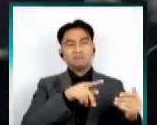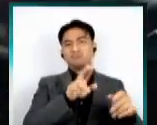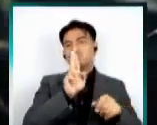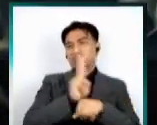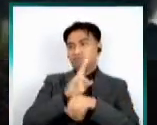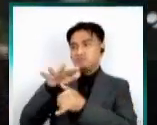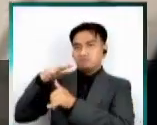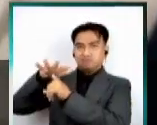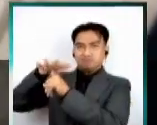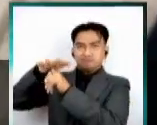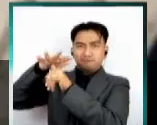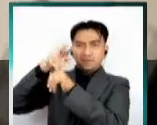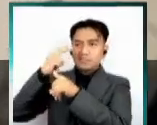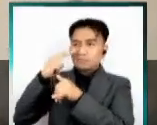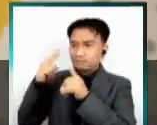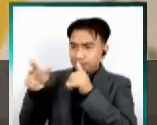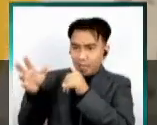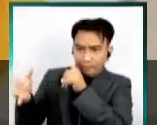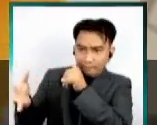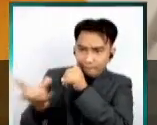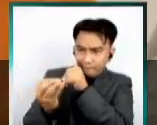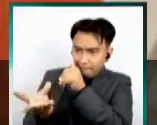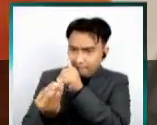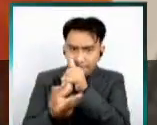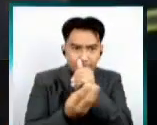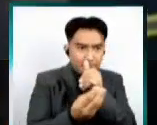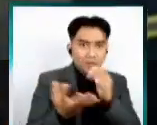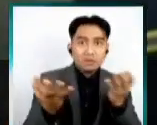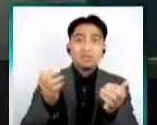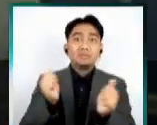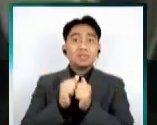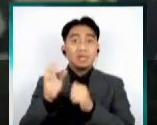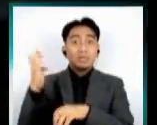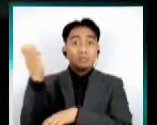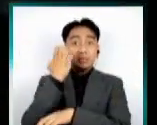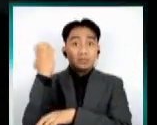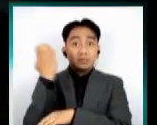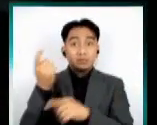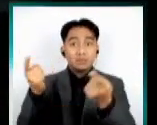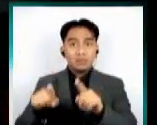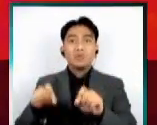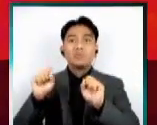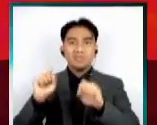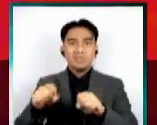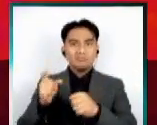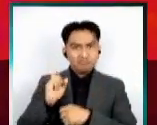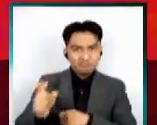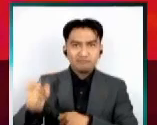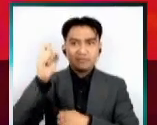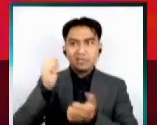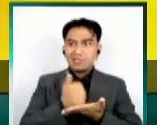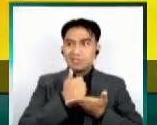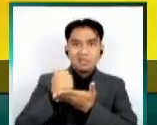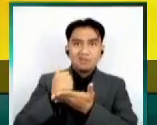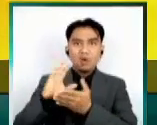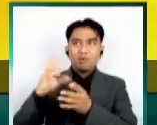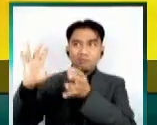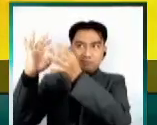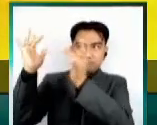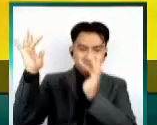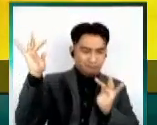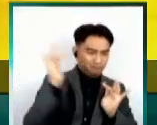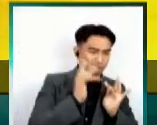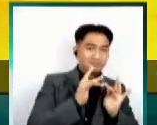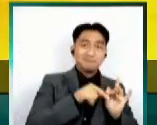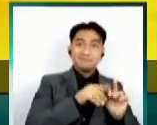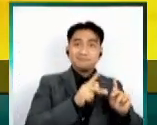ng impormasyon tungkol sa emergency situation, kaya makakaresponde rin ng mabilis at tama ang mga otoridad. Sa